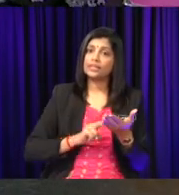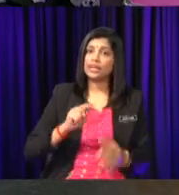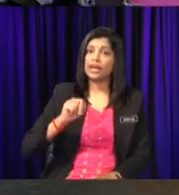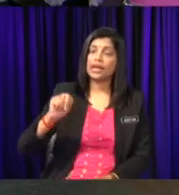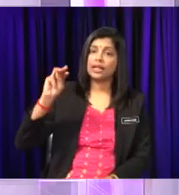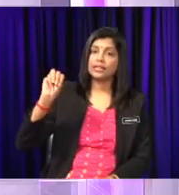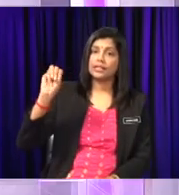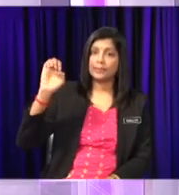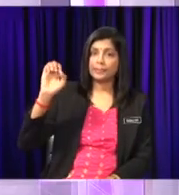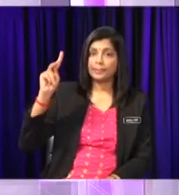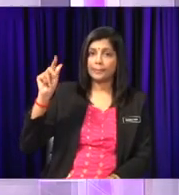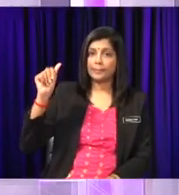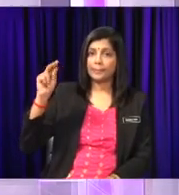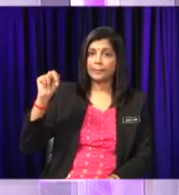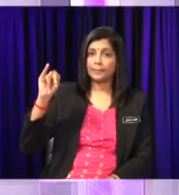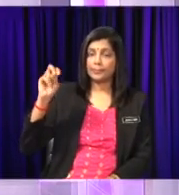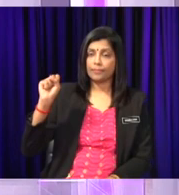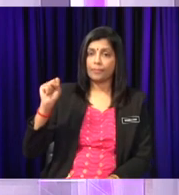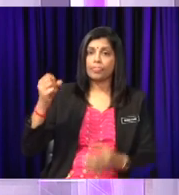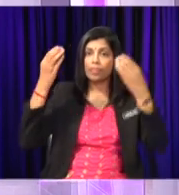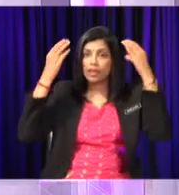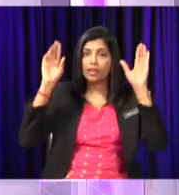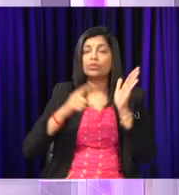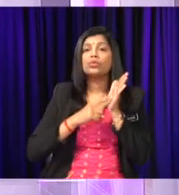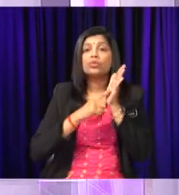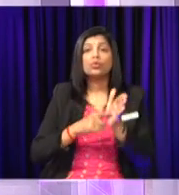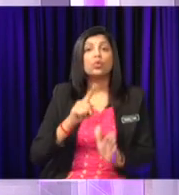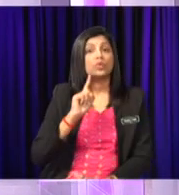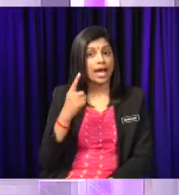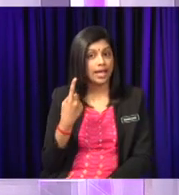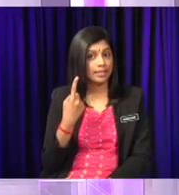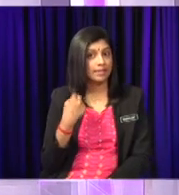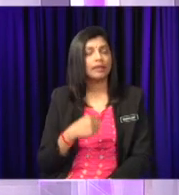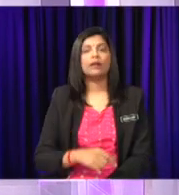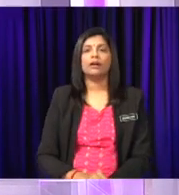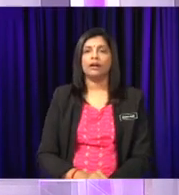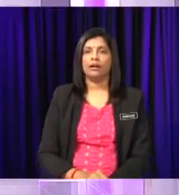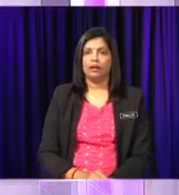diantara teknik-teknik yang harus kita pelajari antaranya bacaan mekanis